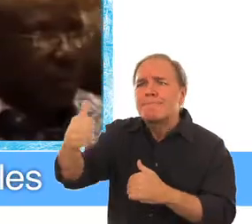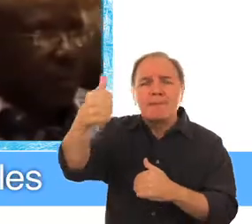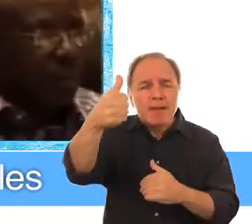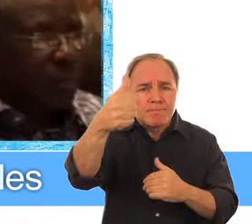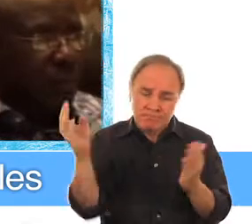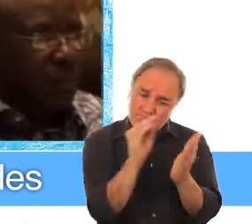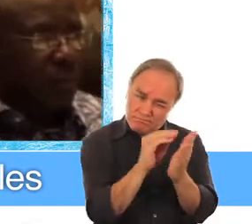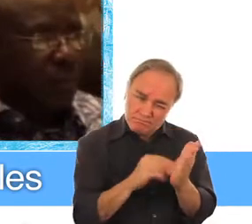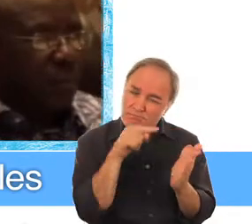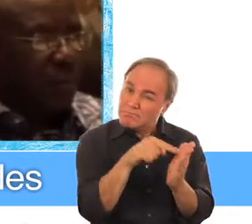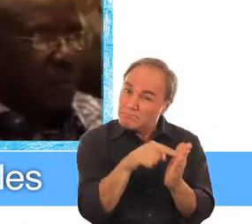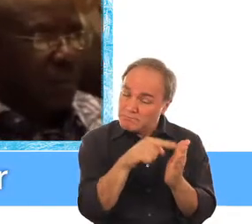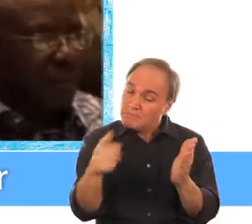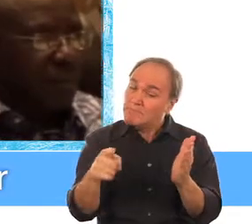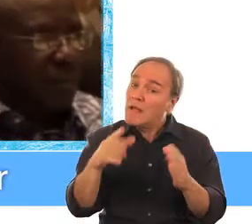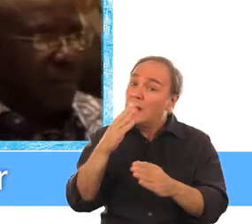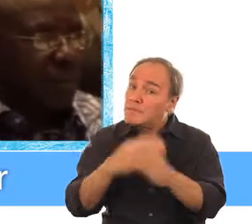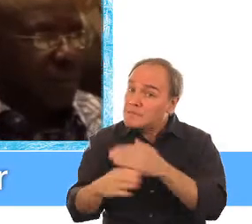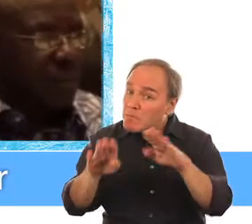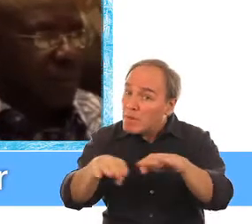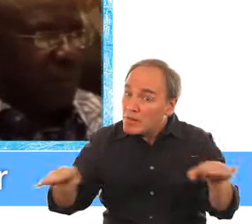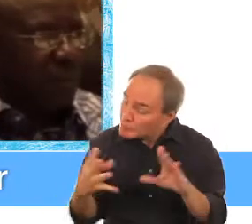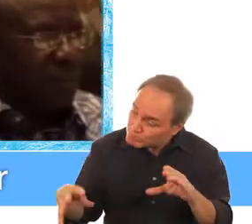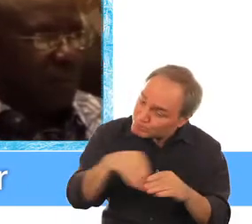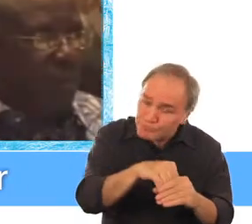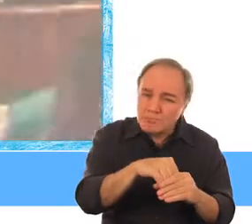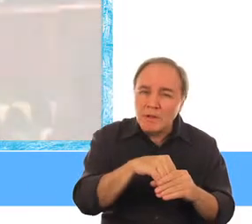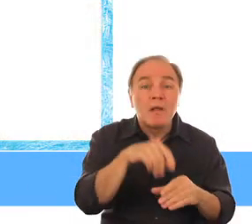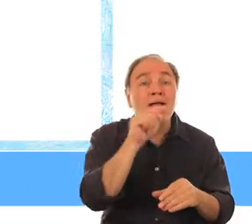vivant avec un handicap à tous les forums et d'améliorer les services qui leur sont